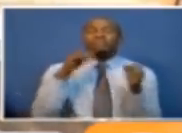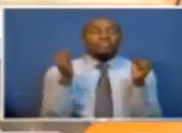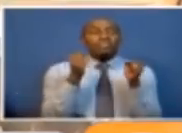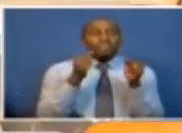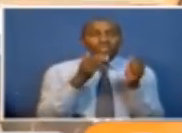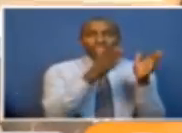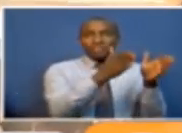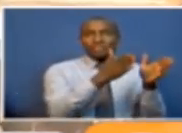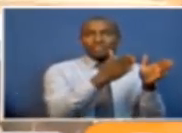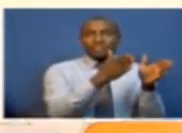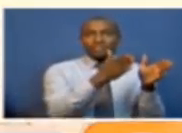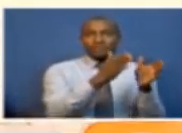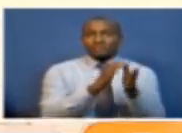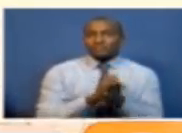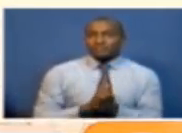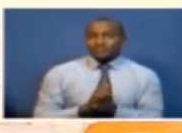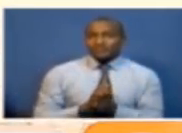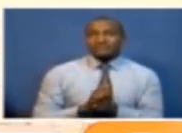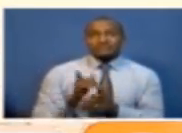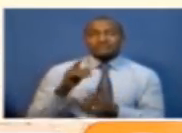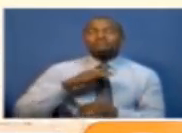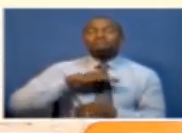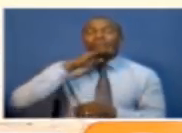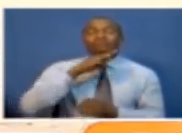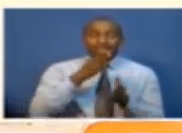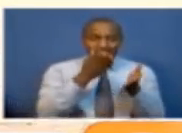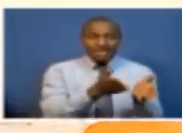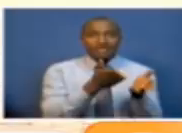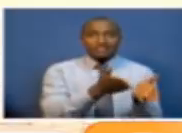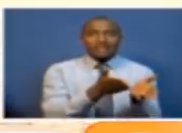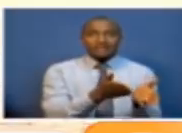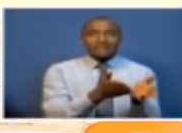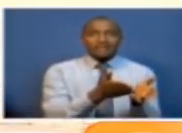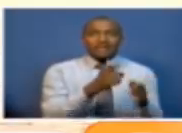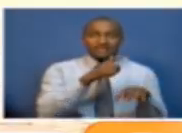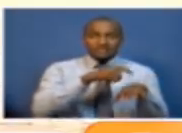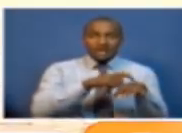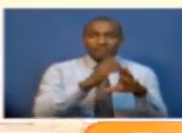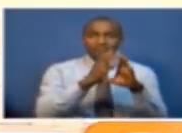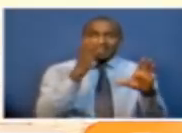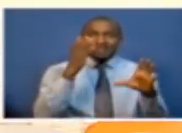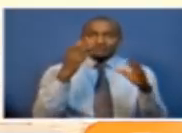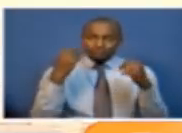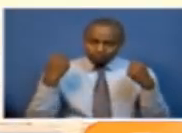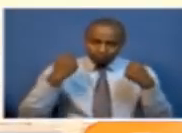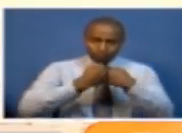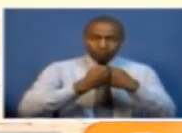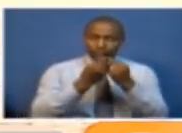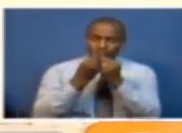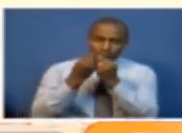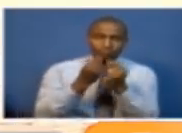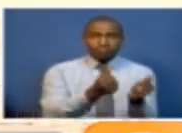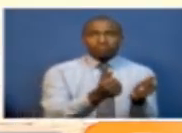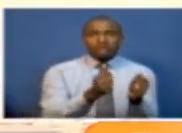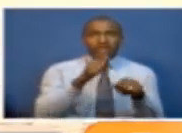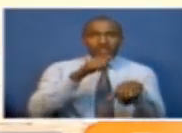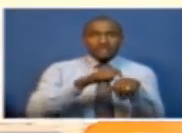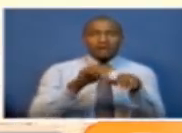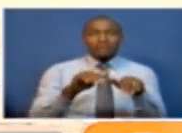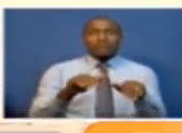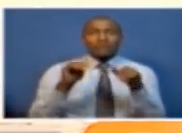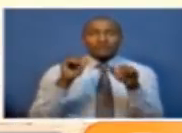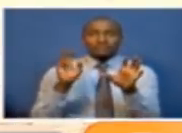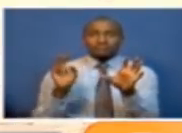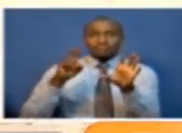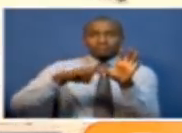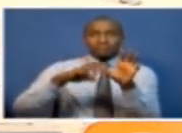Malesi ni mmoja wa watu wawili walioaga dunia papo hapo baada ya kugongwa na basi la kampuni ya Latema alipokuwa anasubiri kuabiri